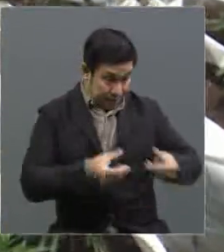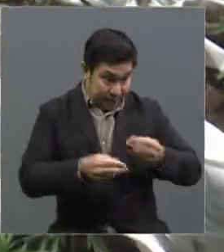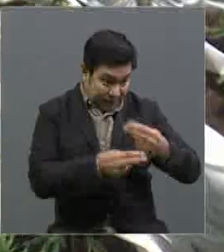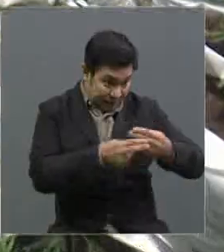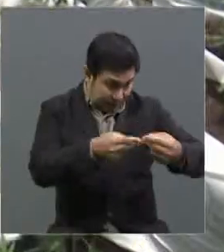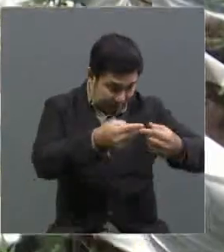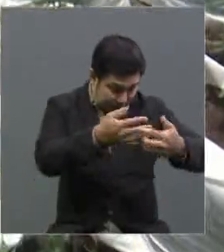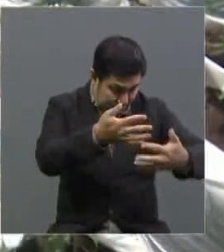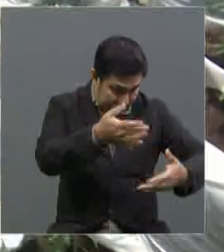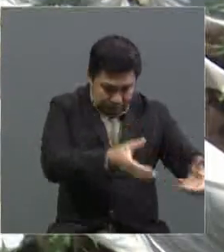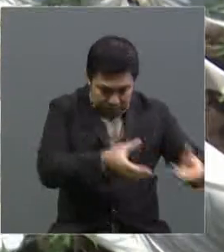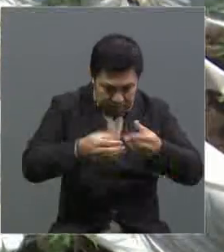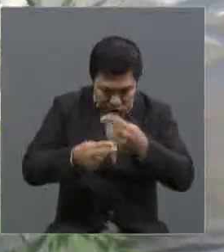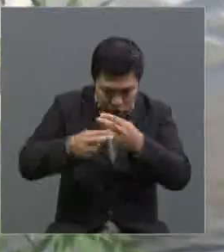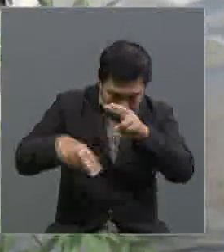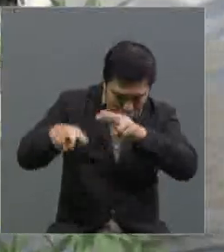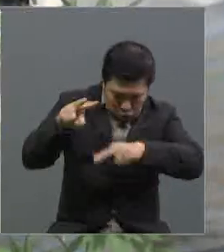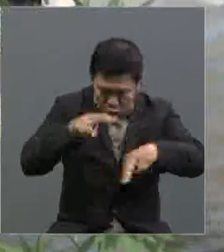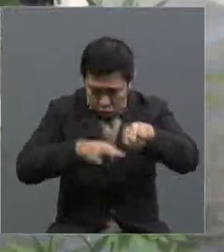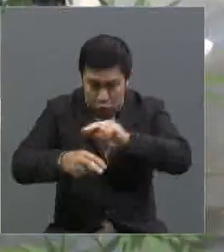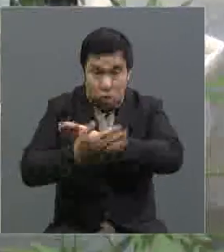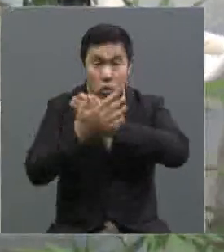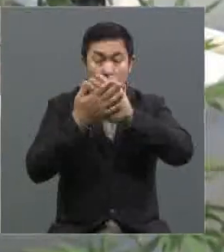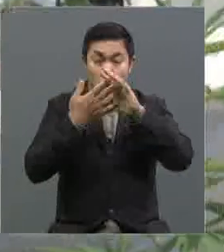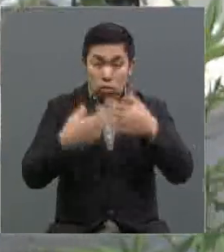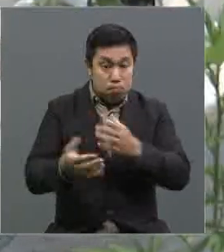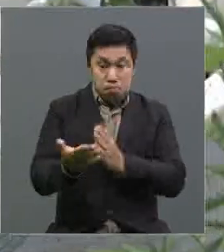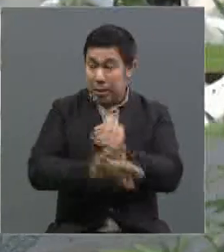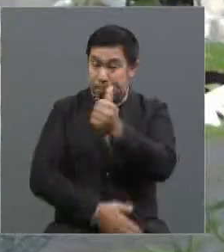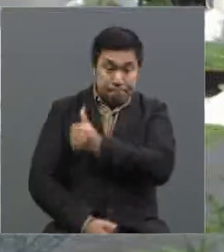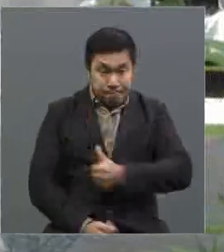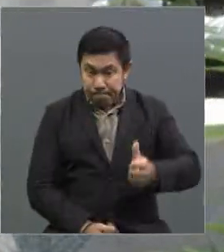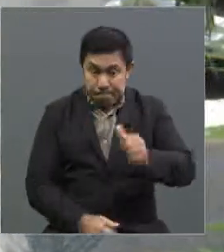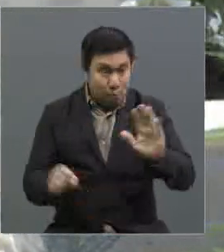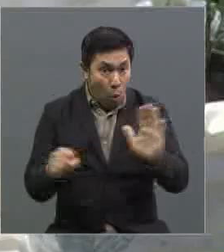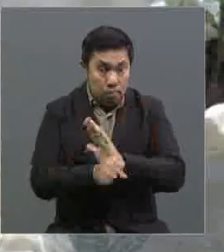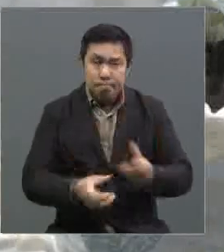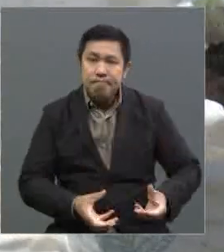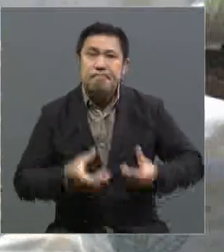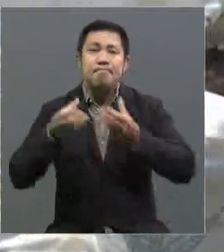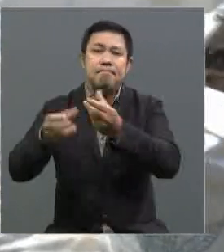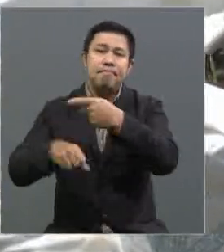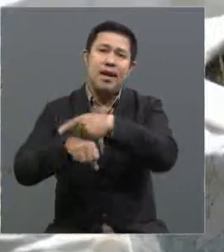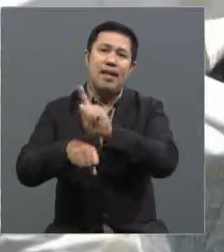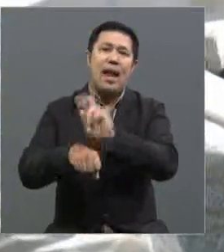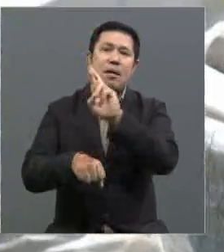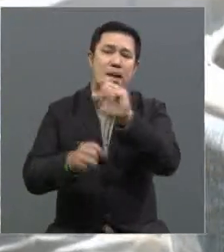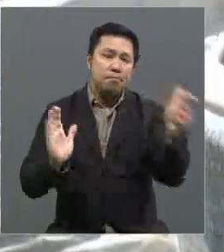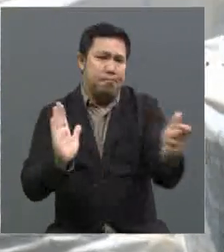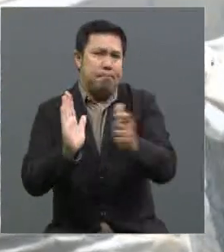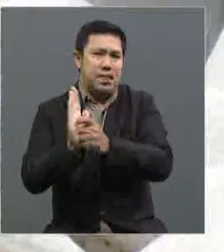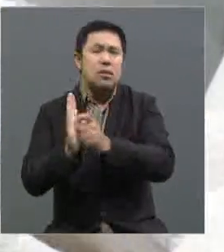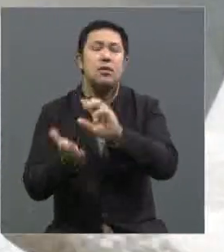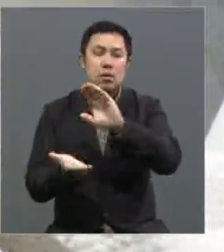ชื่อที่เข้าชื่อกันมาเนี่ยไปตรวจสอบตามขั้นตอนก่อนจากนั้นถ้าทุกอย่างผ่านเรียบร้อยครบถ้วนก็เสนอประธานสภาจะได้บรรจุใน